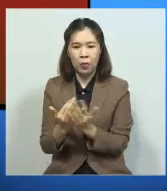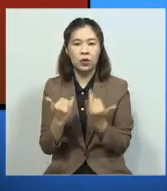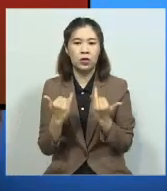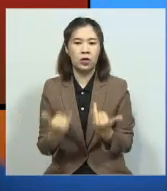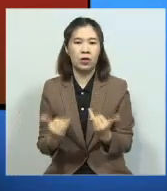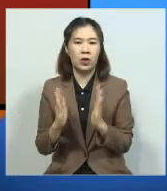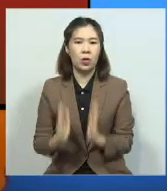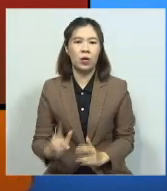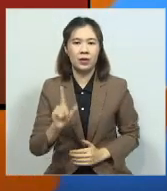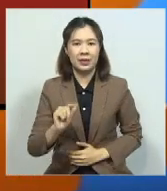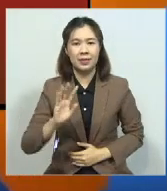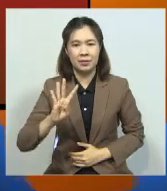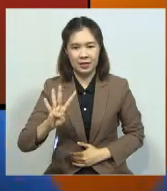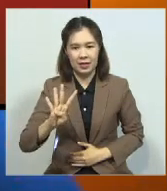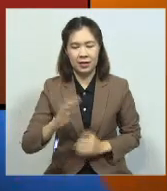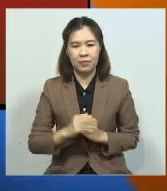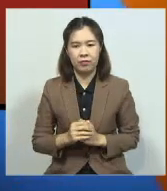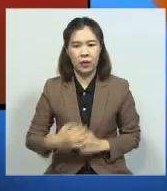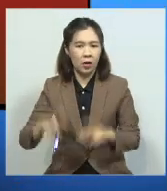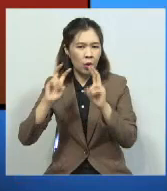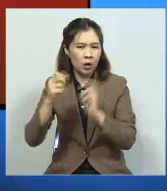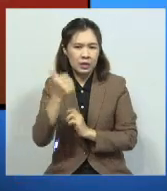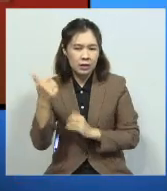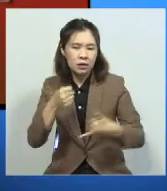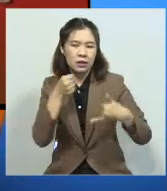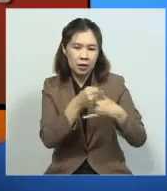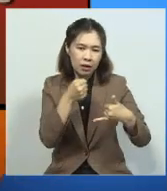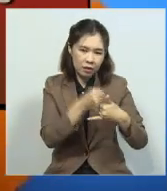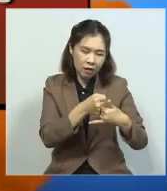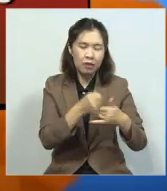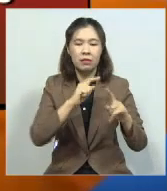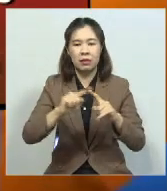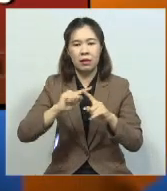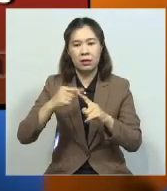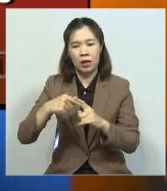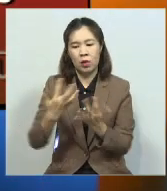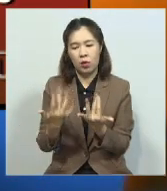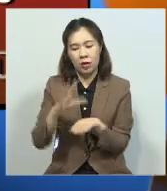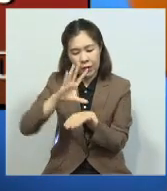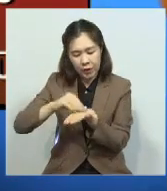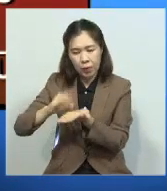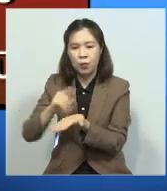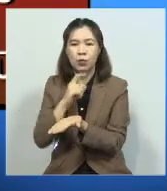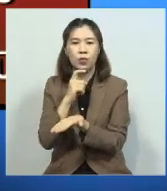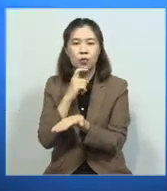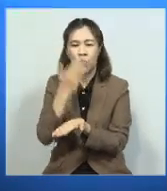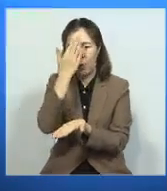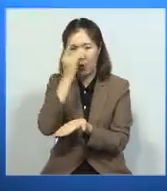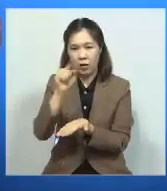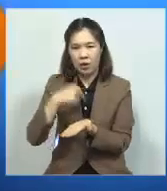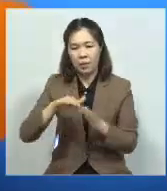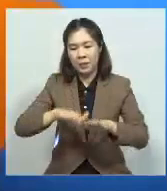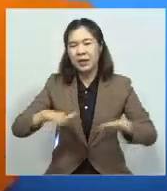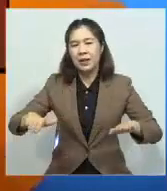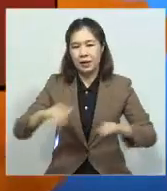อนนี้นะคะ24คนส่วนข้อหาอื่นๆเช่นทำร้ายร่างกายและอนาจารอยู่ระหว่างรวบรวมพยานหลักฐานเนื่องจากผู้เสียหายเป็